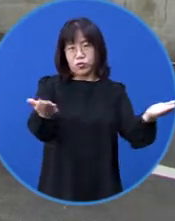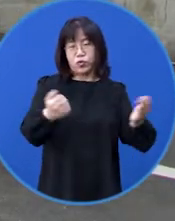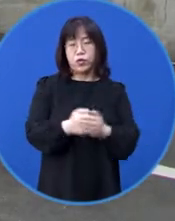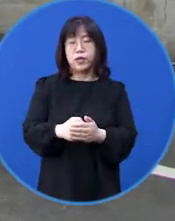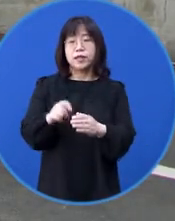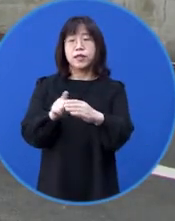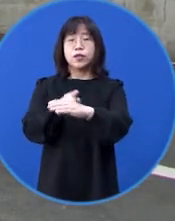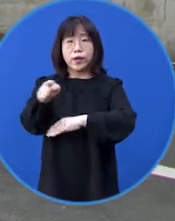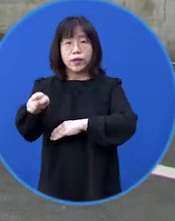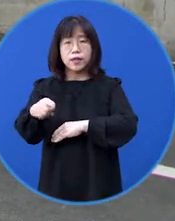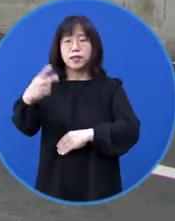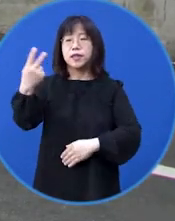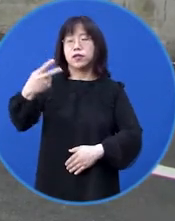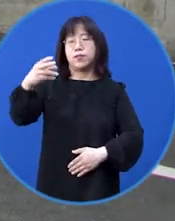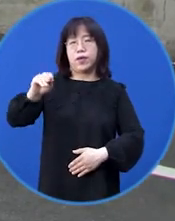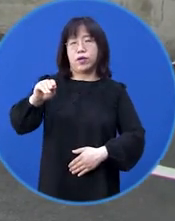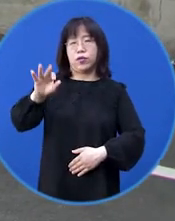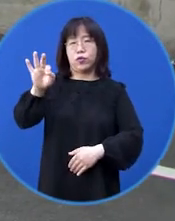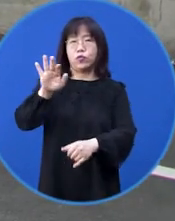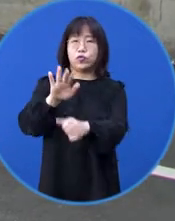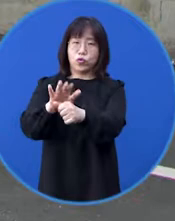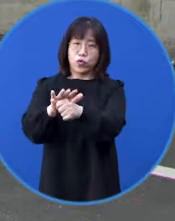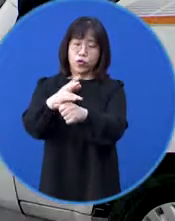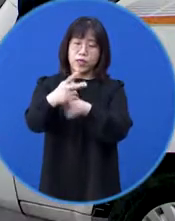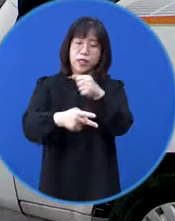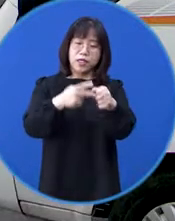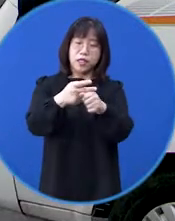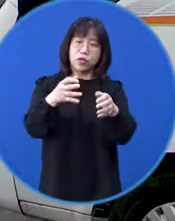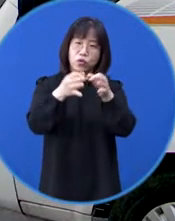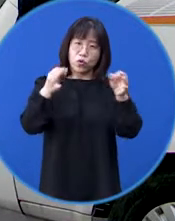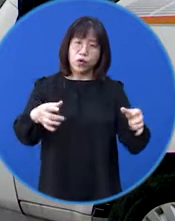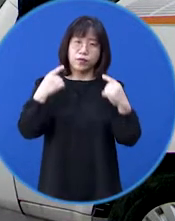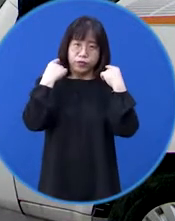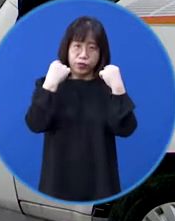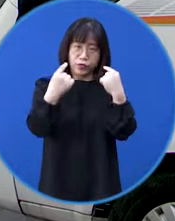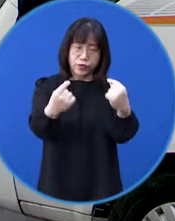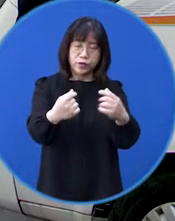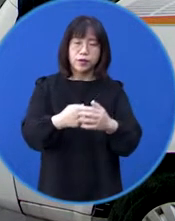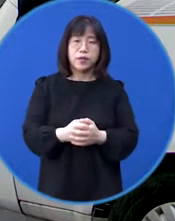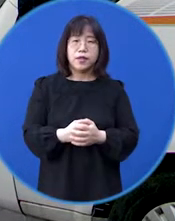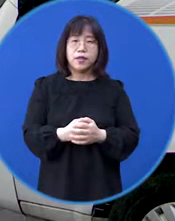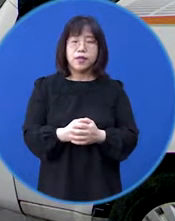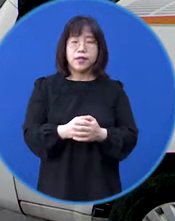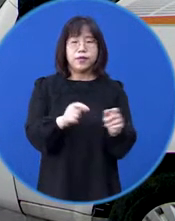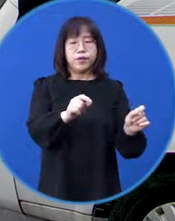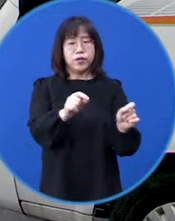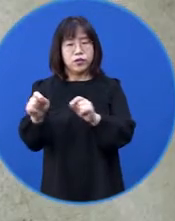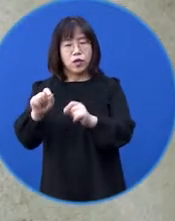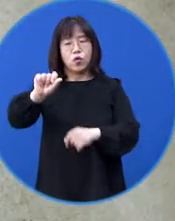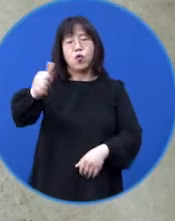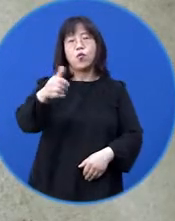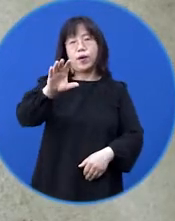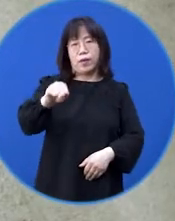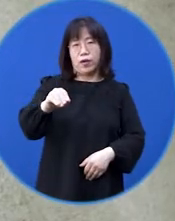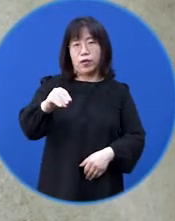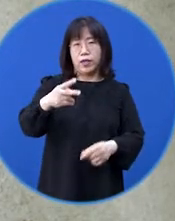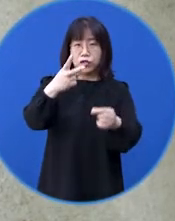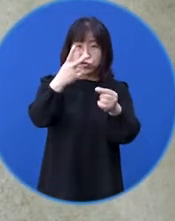시설은 최대 2천만 원까지 지원하고 최소 2년을 유지하고 1회 연장하면 최대 500만